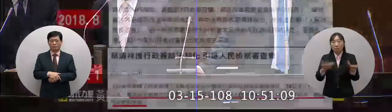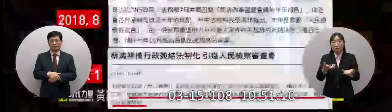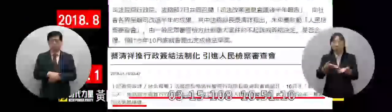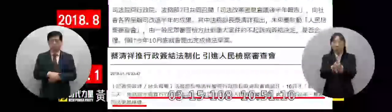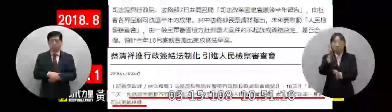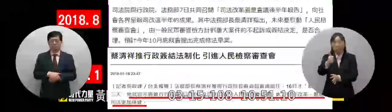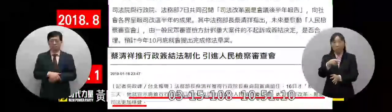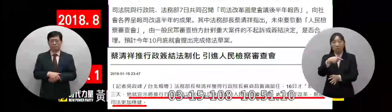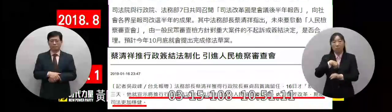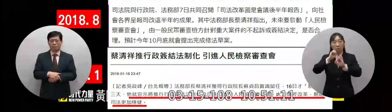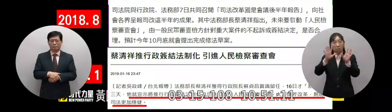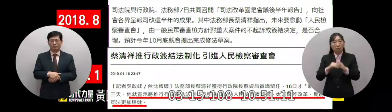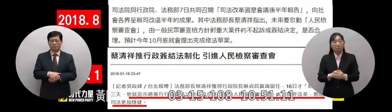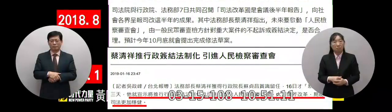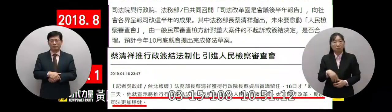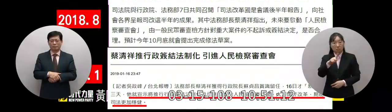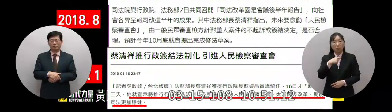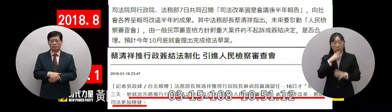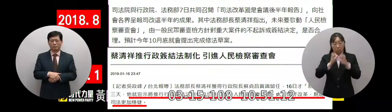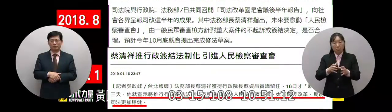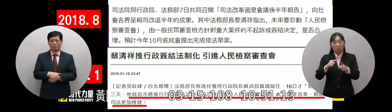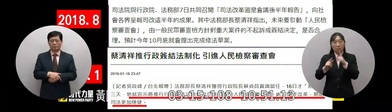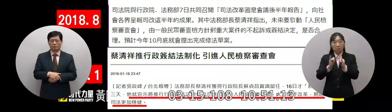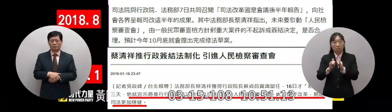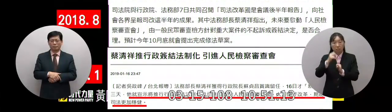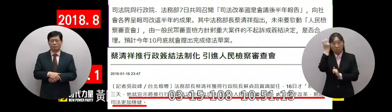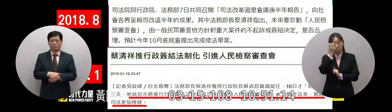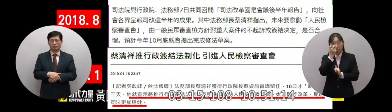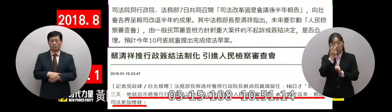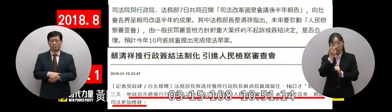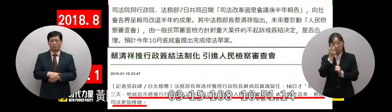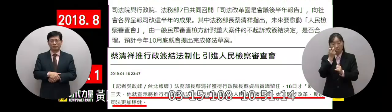泰山就已经喊了，要成立人民检察审查会。